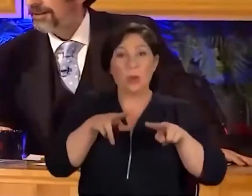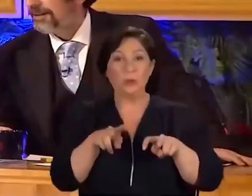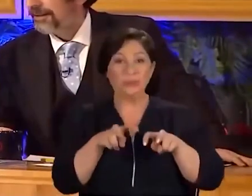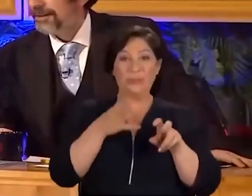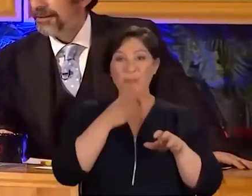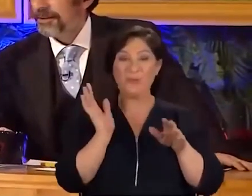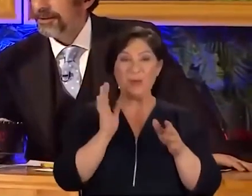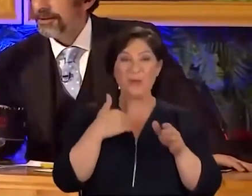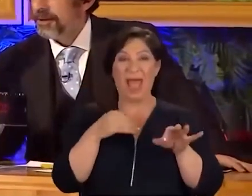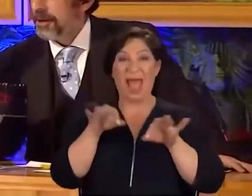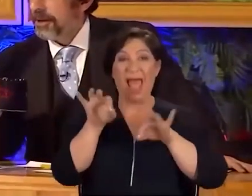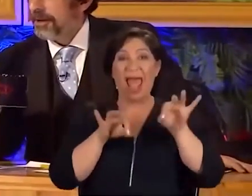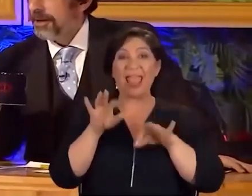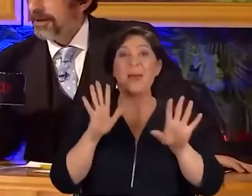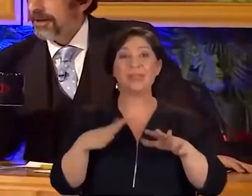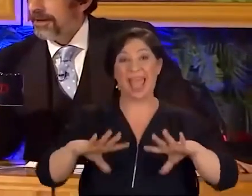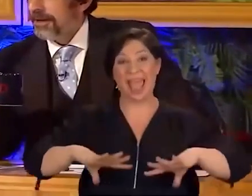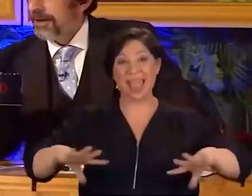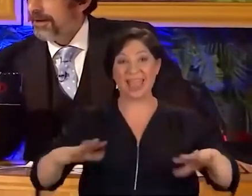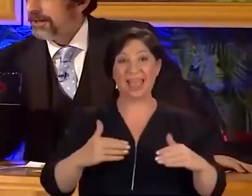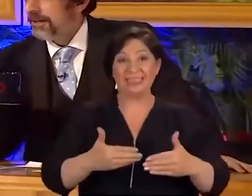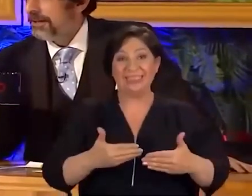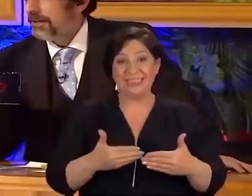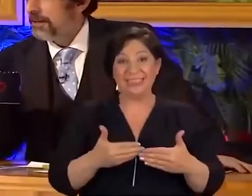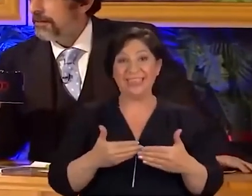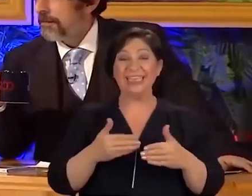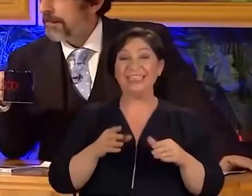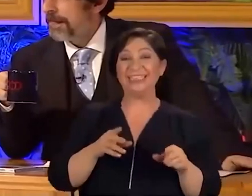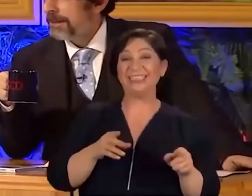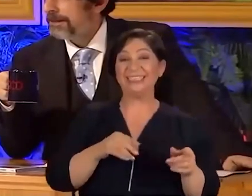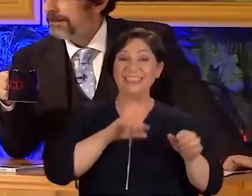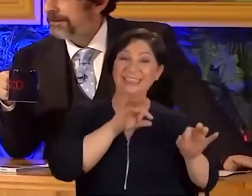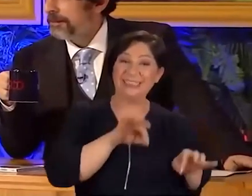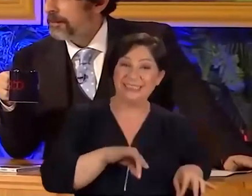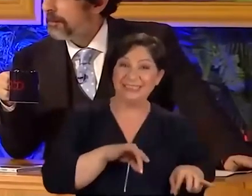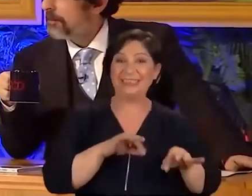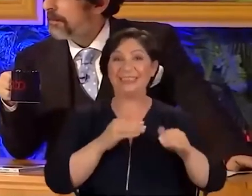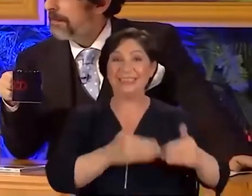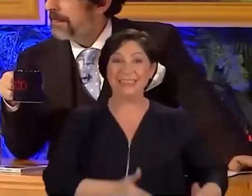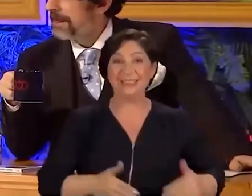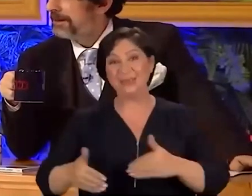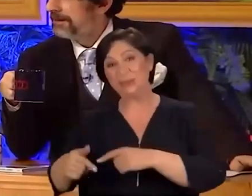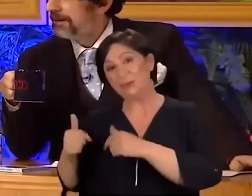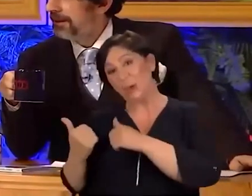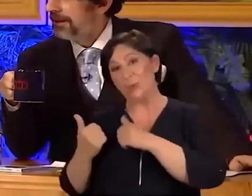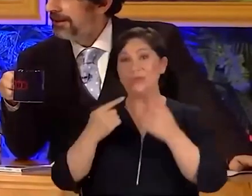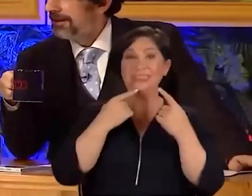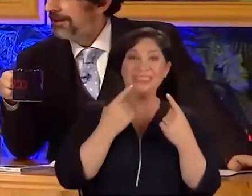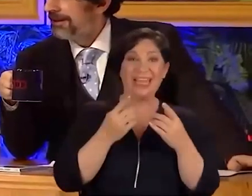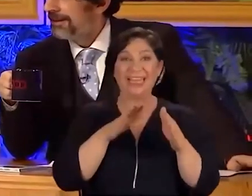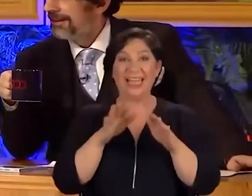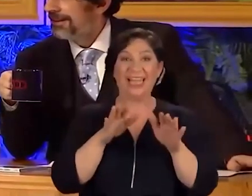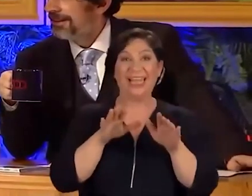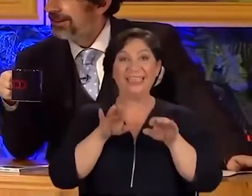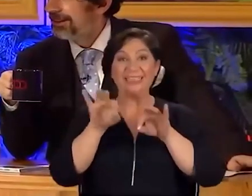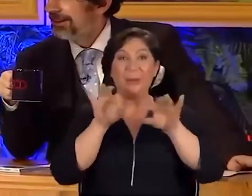Oturacağım bilemedim. Ayarlayamadım tabii eteğin boyunu. Evet. Hani sağdan mı olsun bu kısalık, soldan mı derken